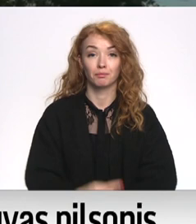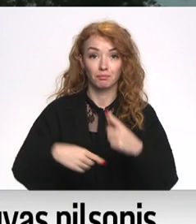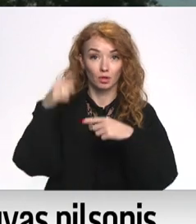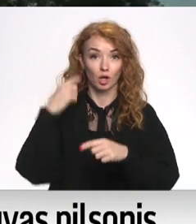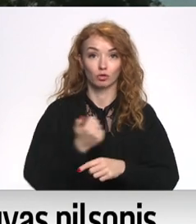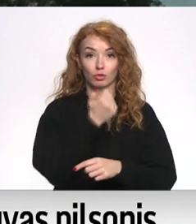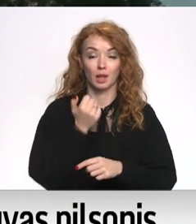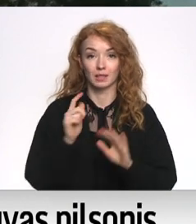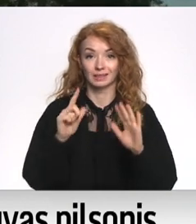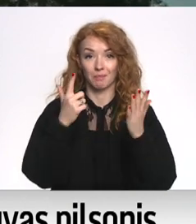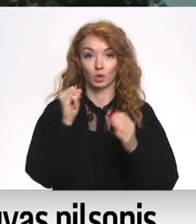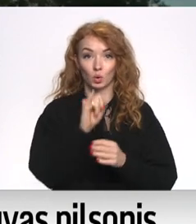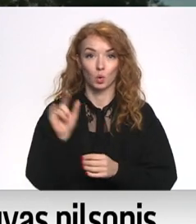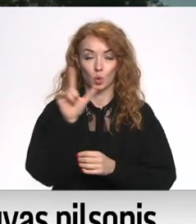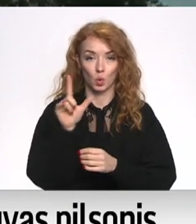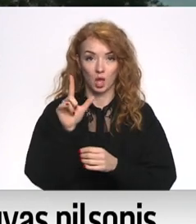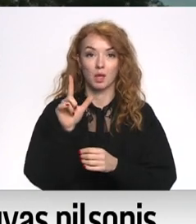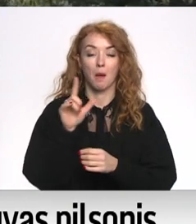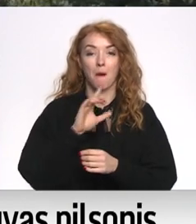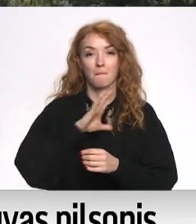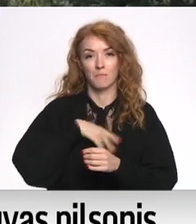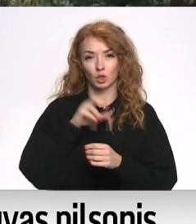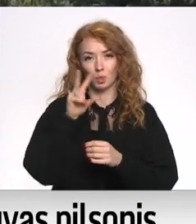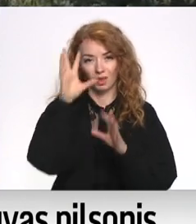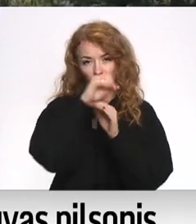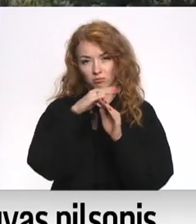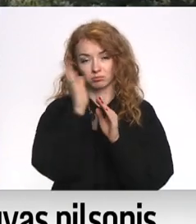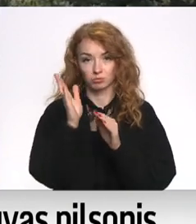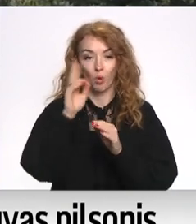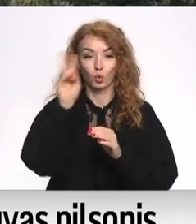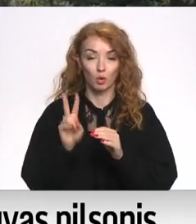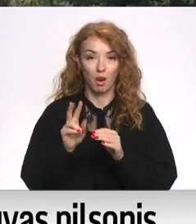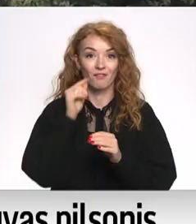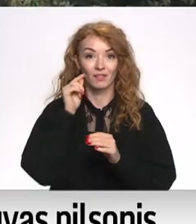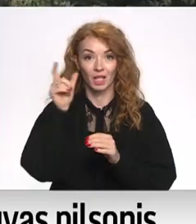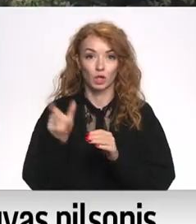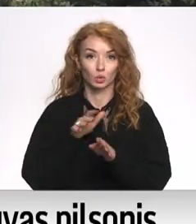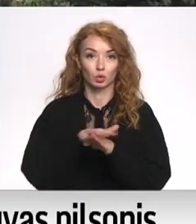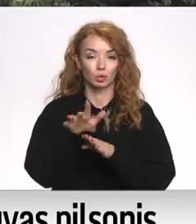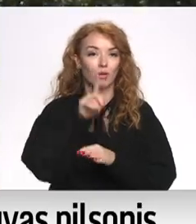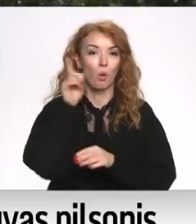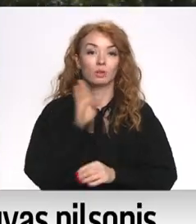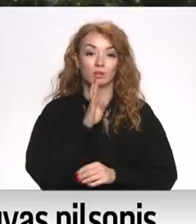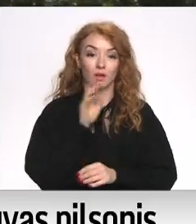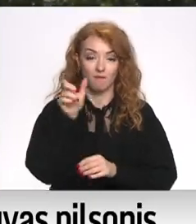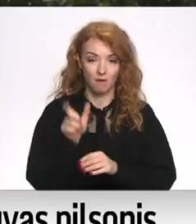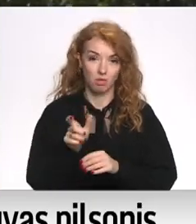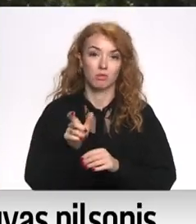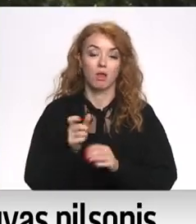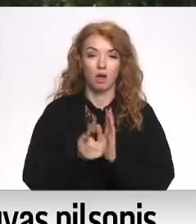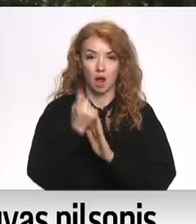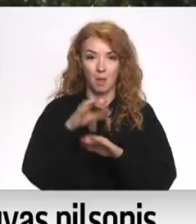Pagājušā gada 7. jūlijā neilgi pirms pusnakts Pāvilostas pludmalē kāds vīrietis uzbruka jaunai sievietei, nodarot